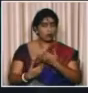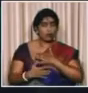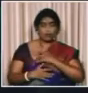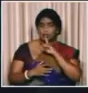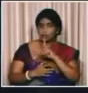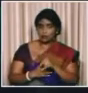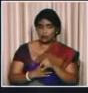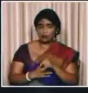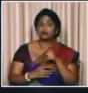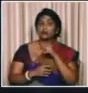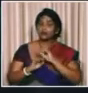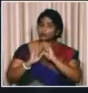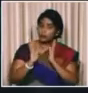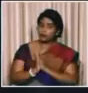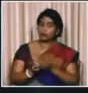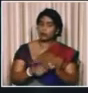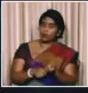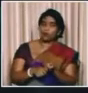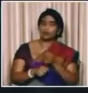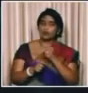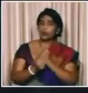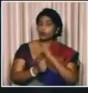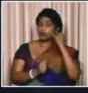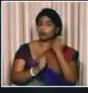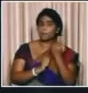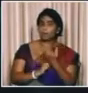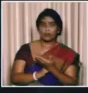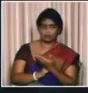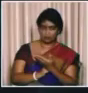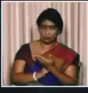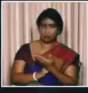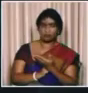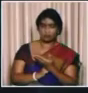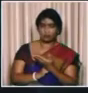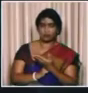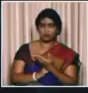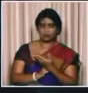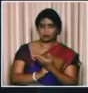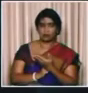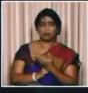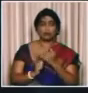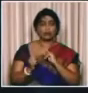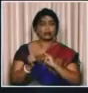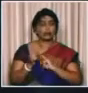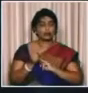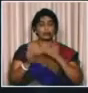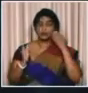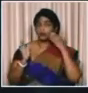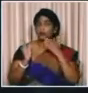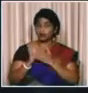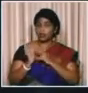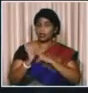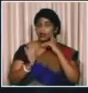කියන්න ඒ හැමතැනම පහර දෙන්න මොකද පොලිස් ප්‍රතිවර තියෙන බලය ජීවිත බලන්නේ ජාතික සමගිය පිළිබඳ